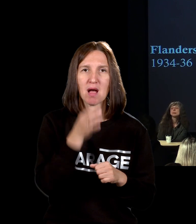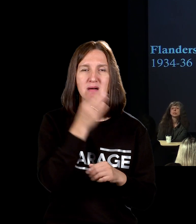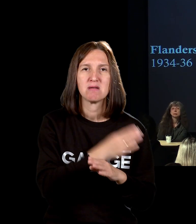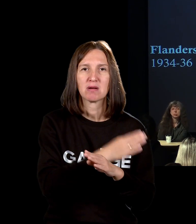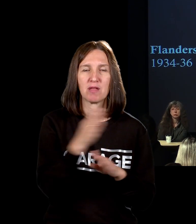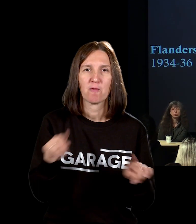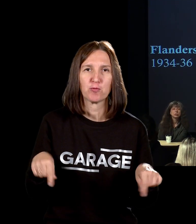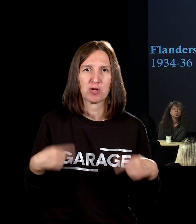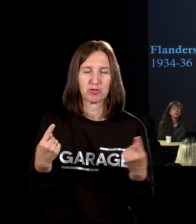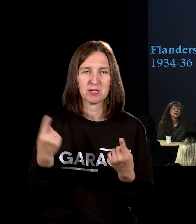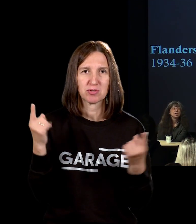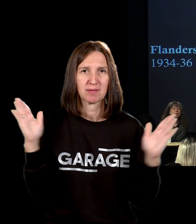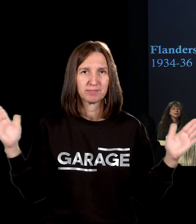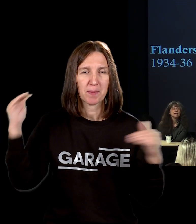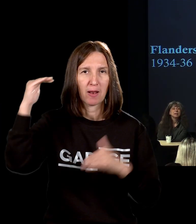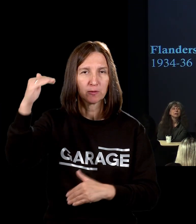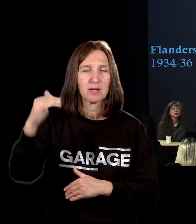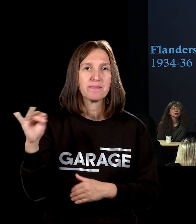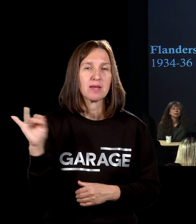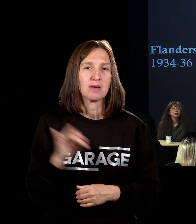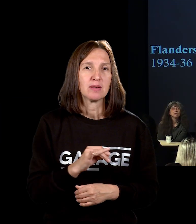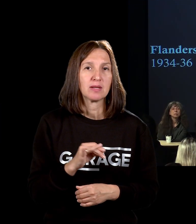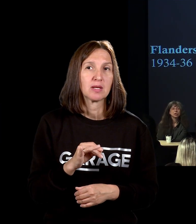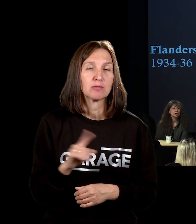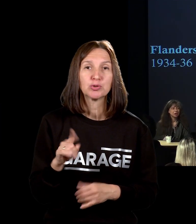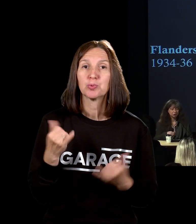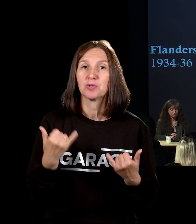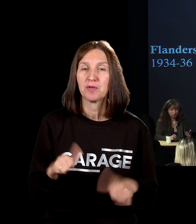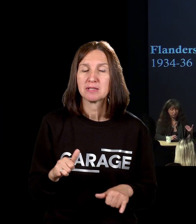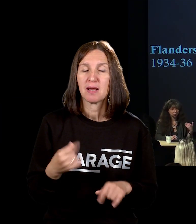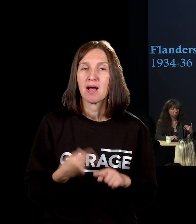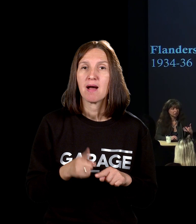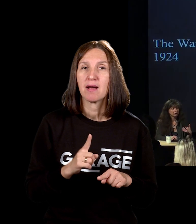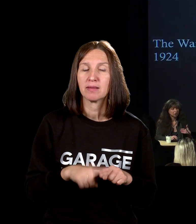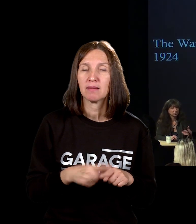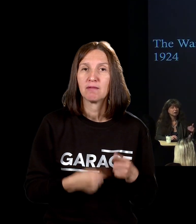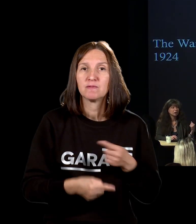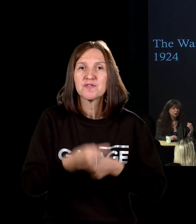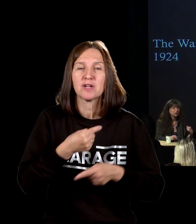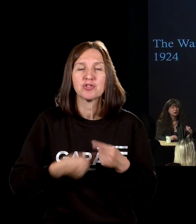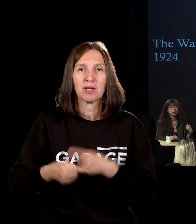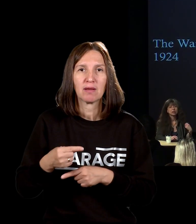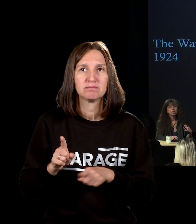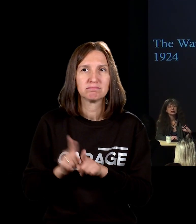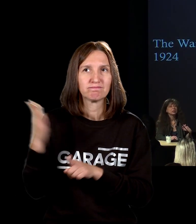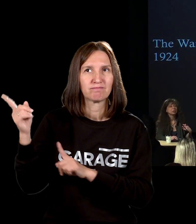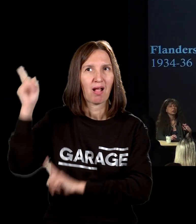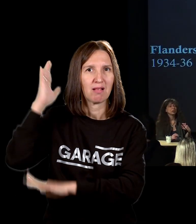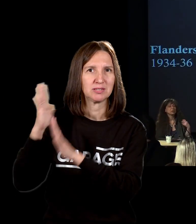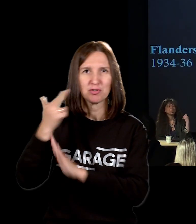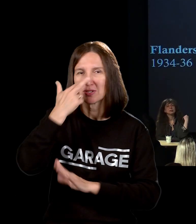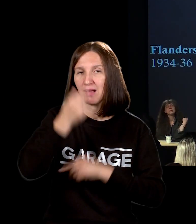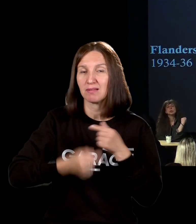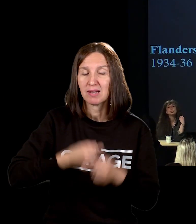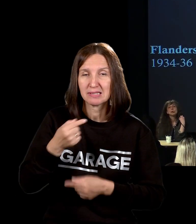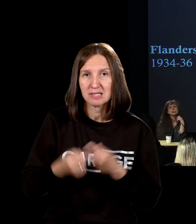ренессансные работы, полотна. И это удивительное обращение к классической традиции, которая